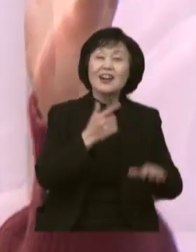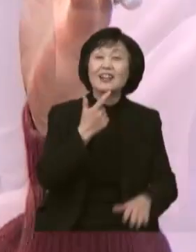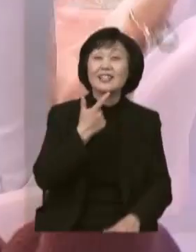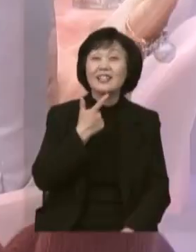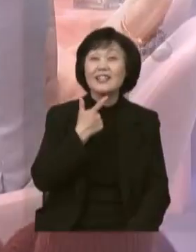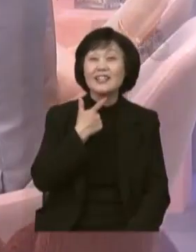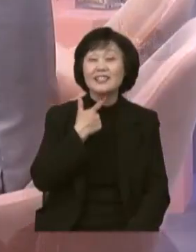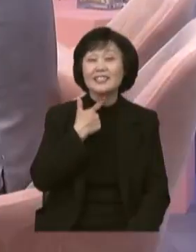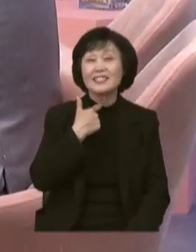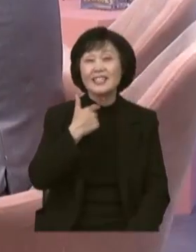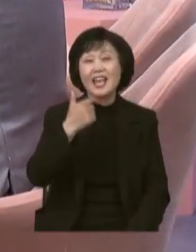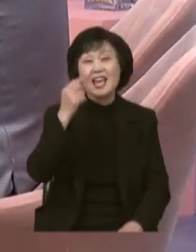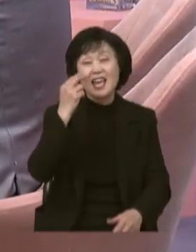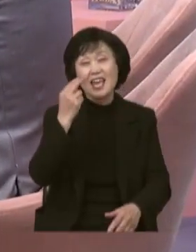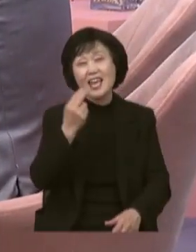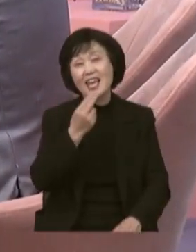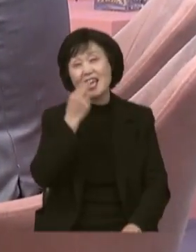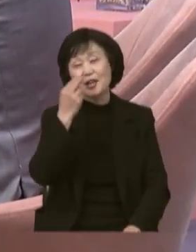광명을